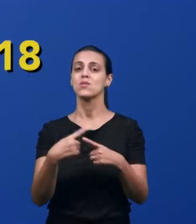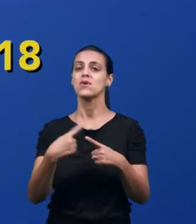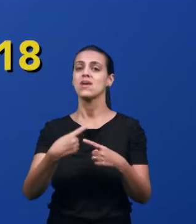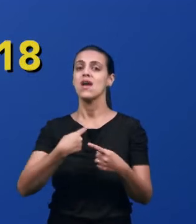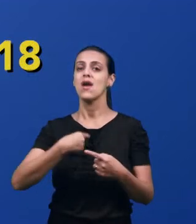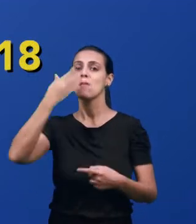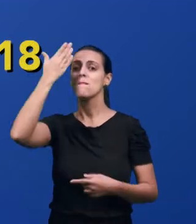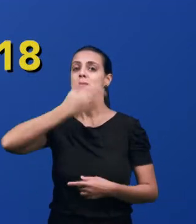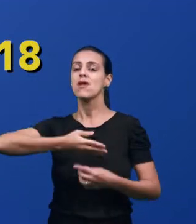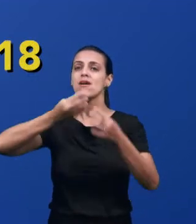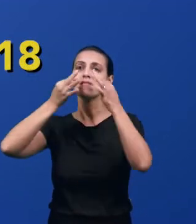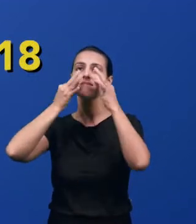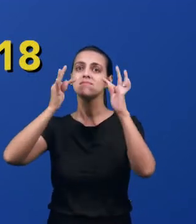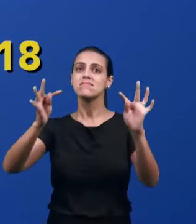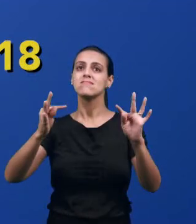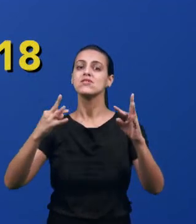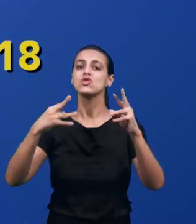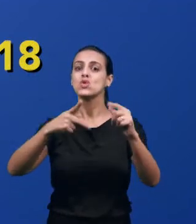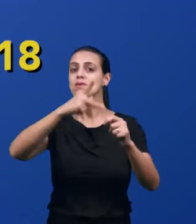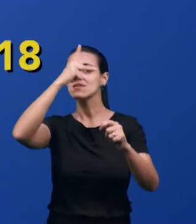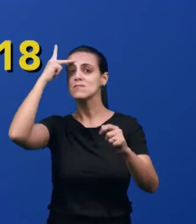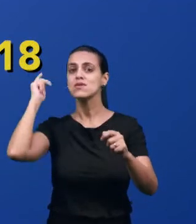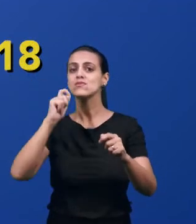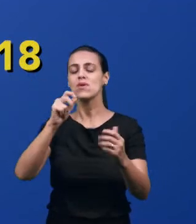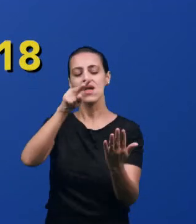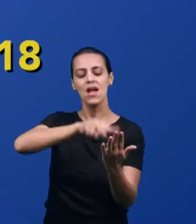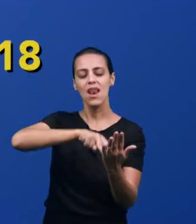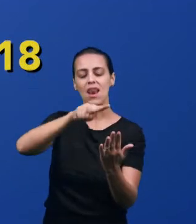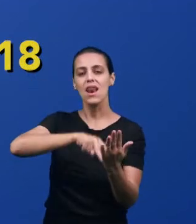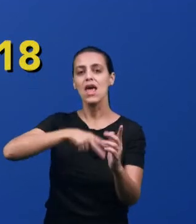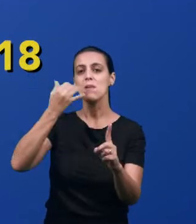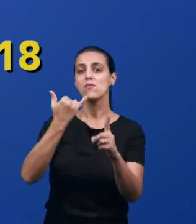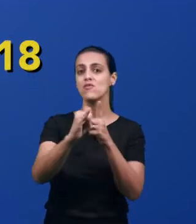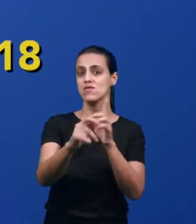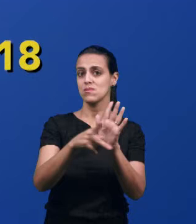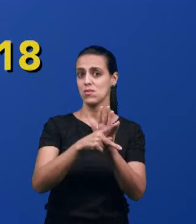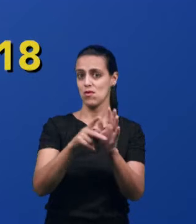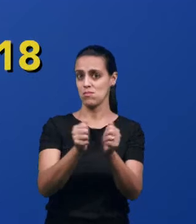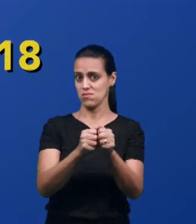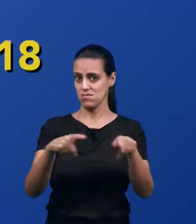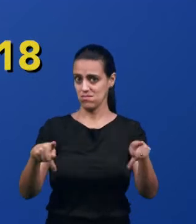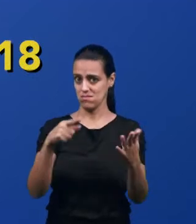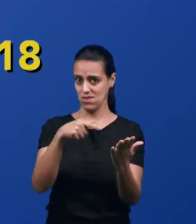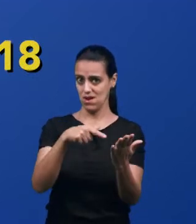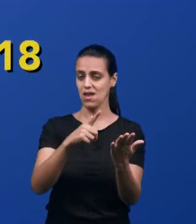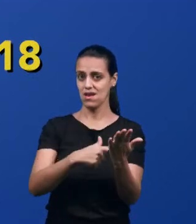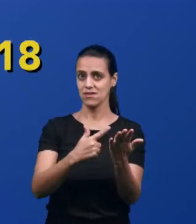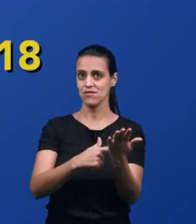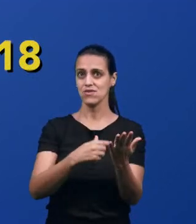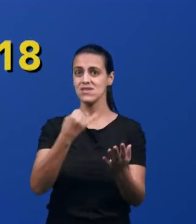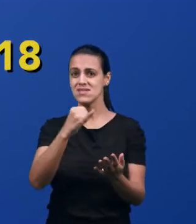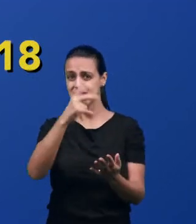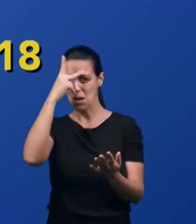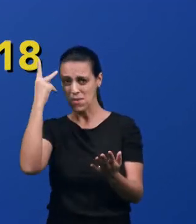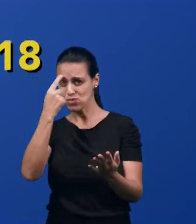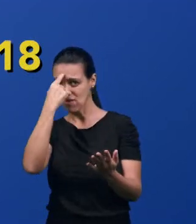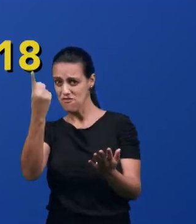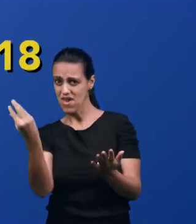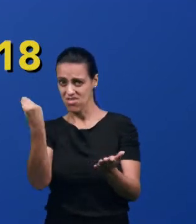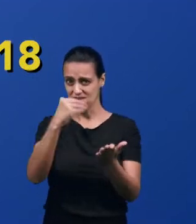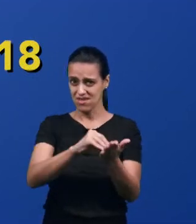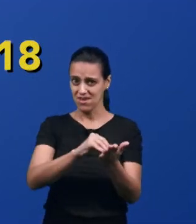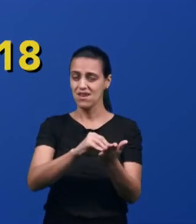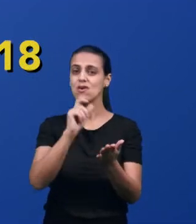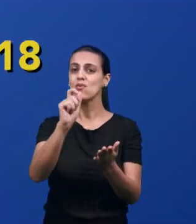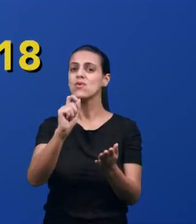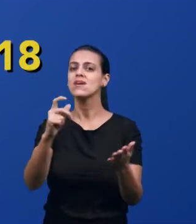dit « Car je testifie à tous ceux qui entendent les paroles de la prophétie de ce livre, et si quelqu'un